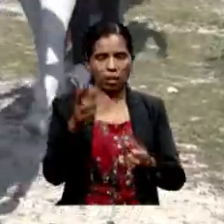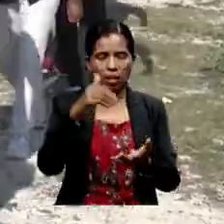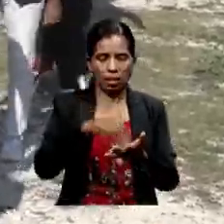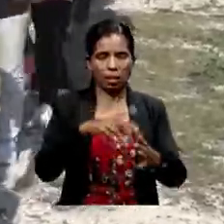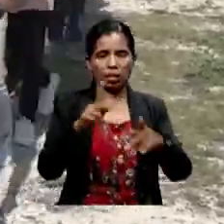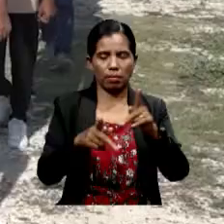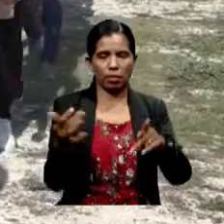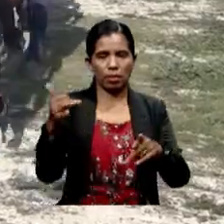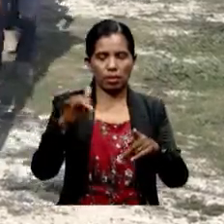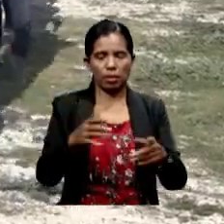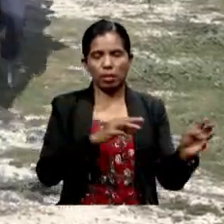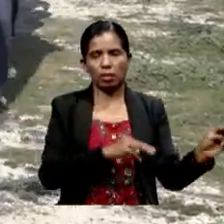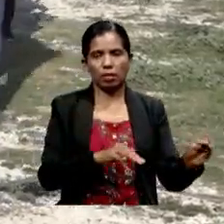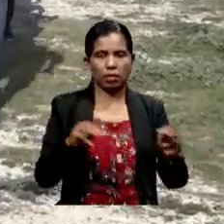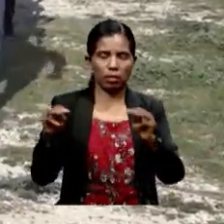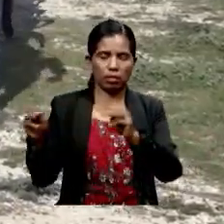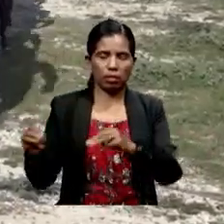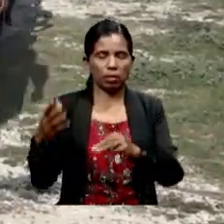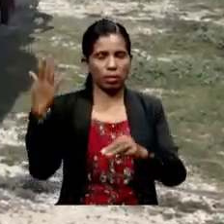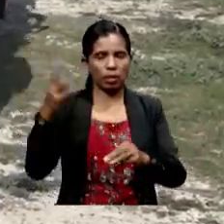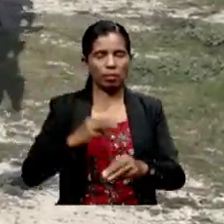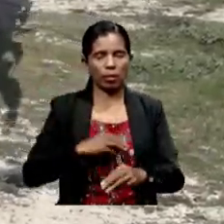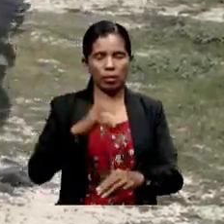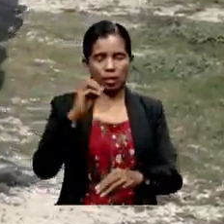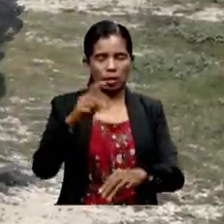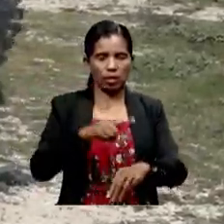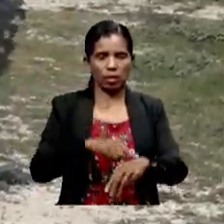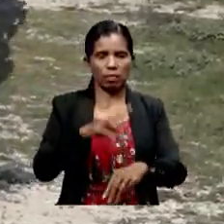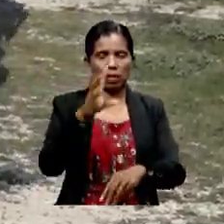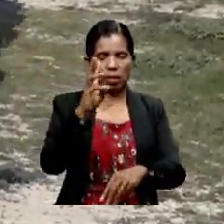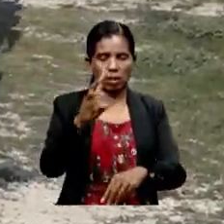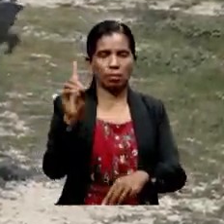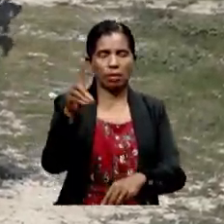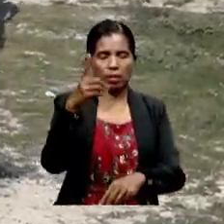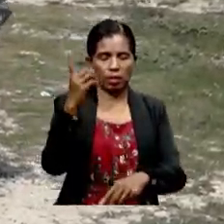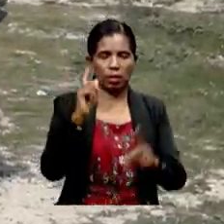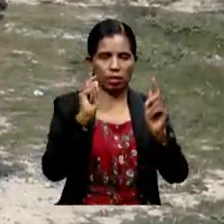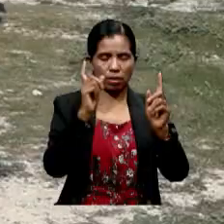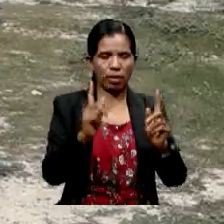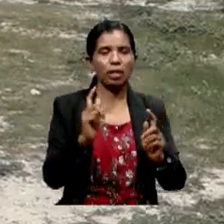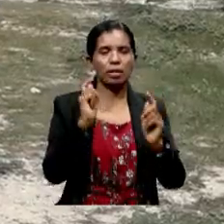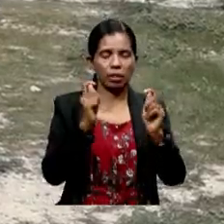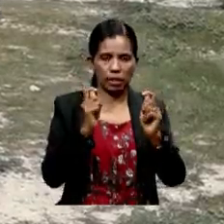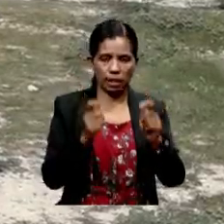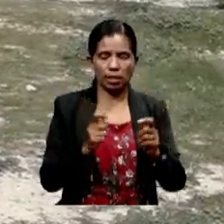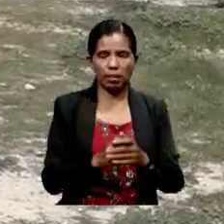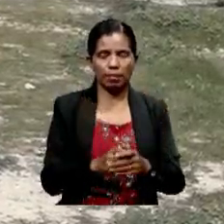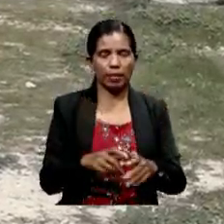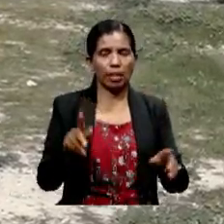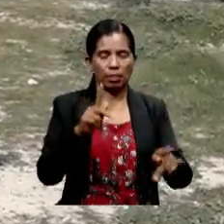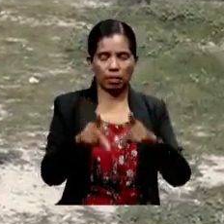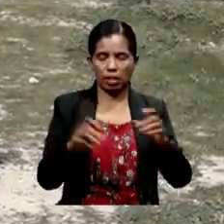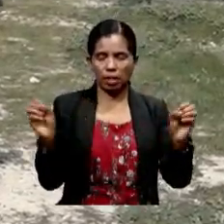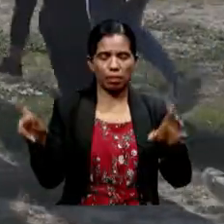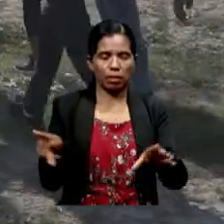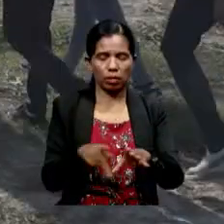sira molok transporta ba sentru formasaun Metinaru iha tuku nen madrugada atu tuir teste. Ba aplikante sira nebe la marka presensa tuir